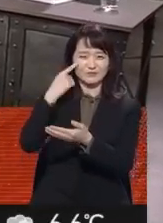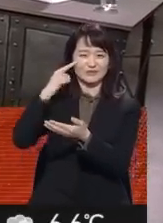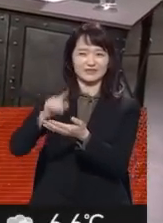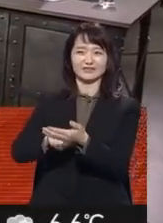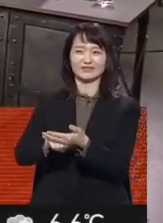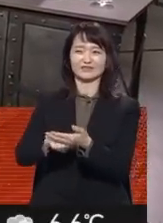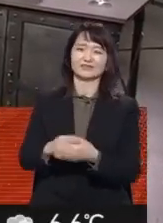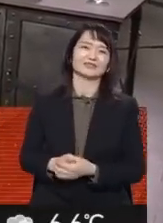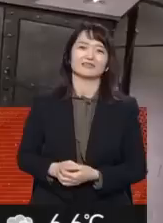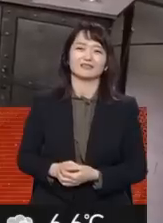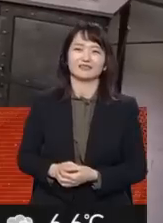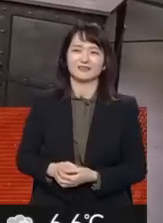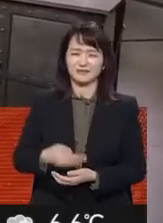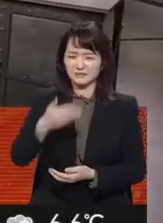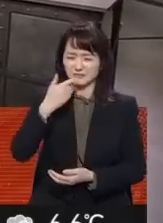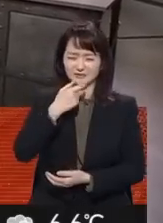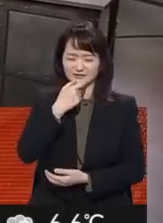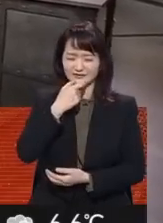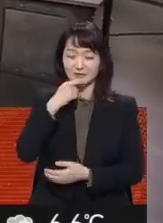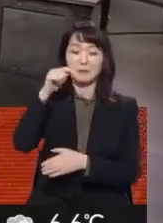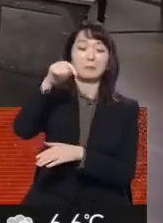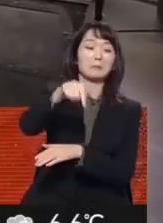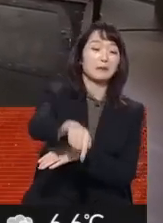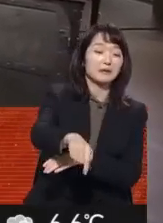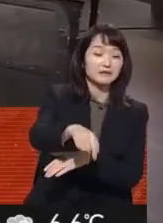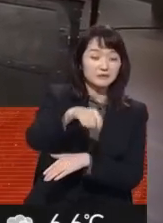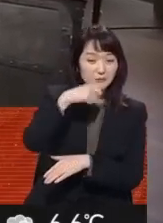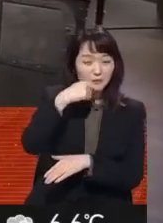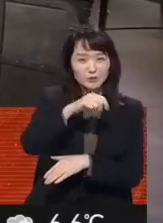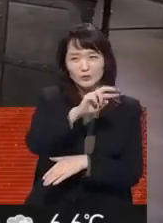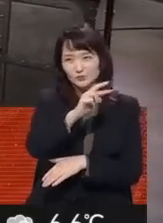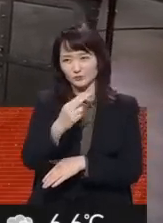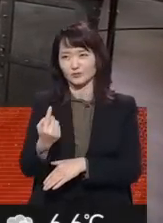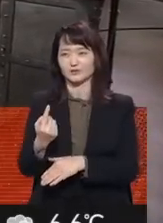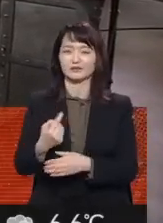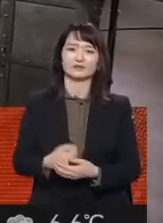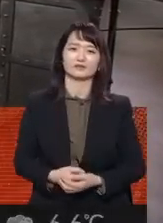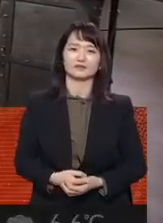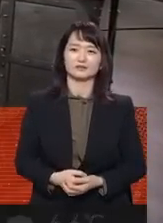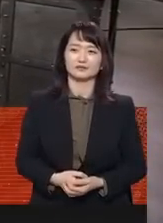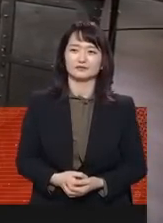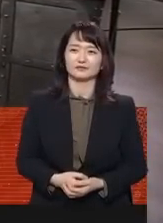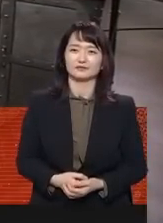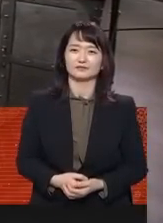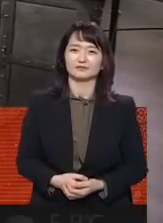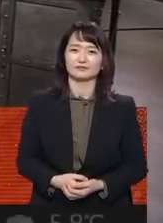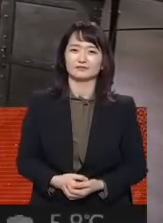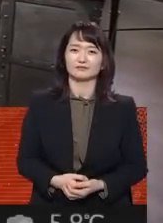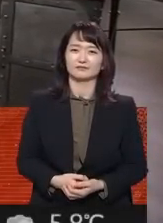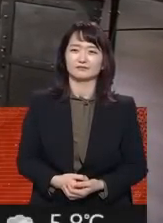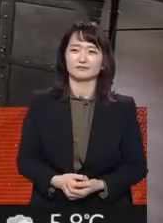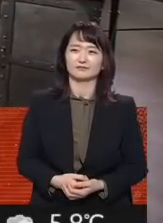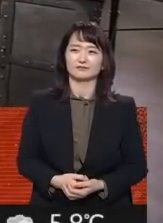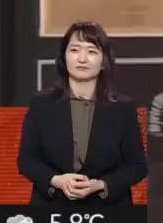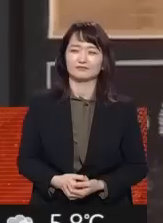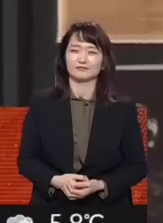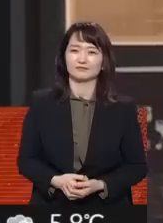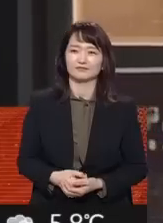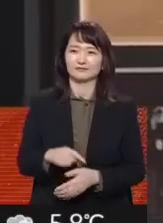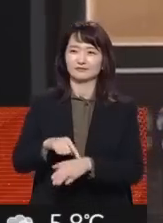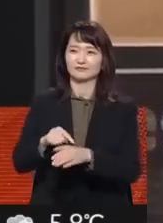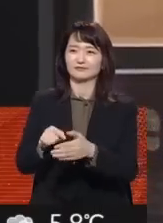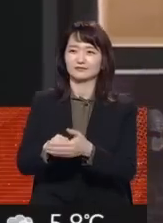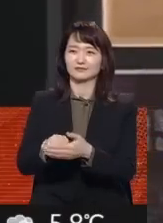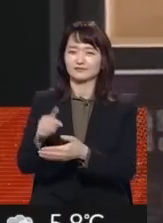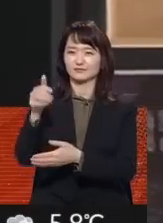도저히 못 드시겠으면 바깥에서 먹고도 그러고 아 진짜 안 먹으면 더 문제죠 왠지 소장님 말씀은